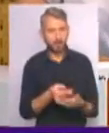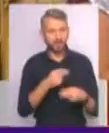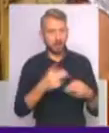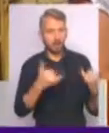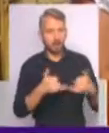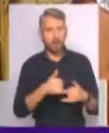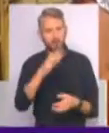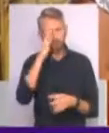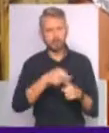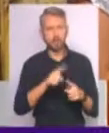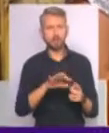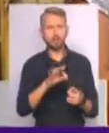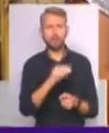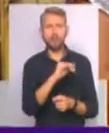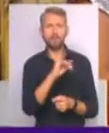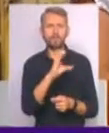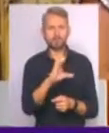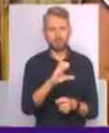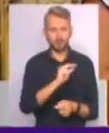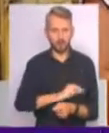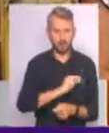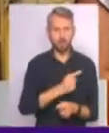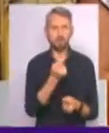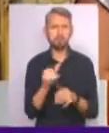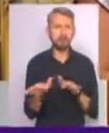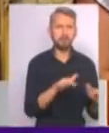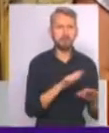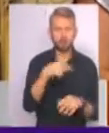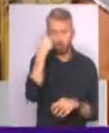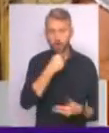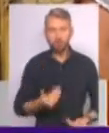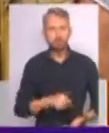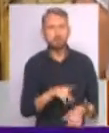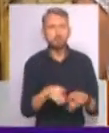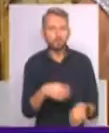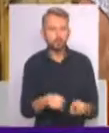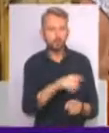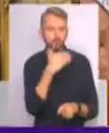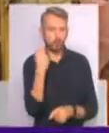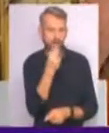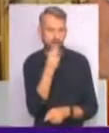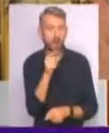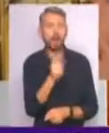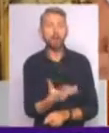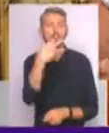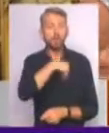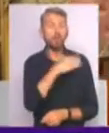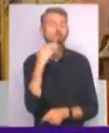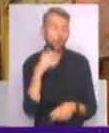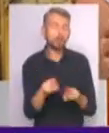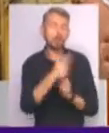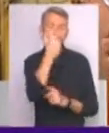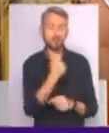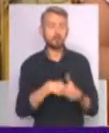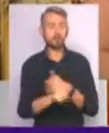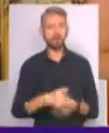офисные работники, это малоподвижный образ жизни. То есть им не нужно столько калорий. Съедают они много, потому что они так привыкли, потому